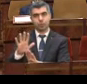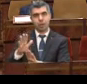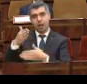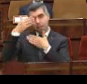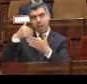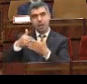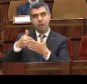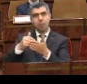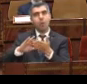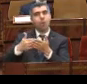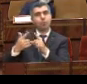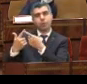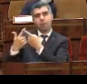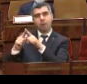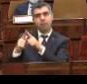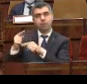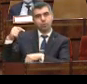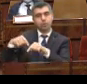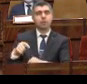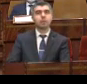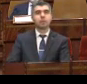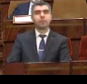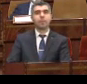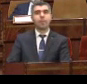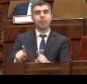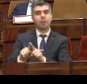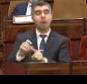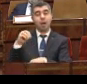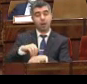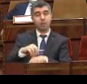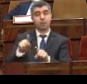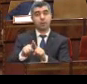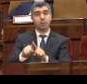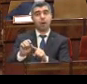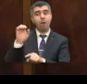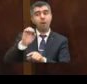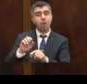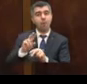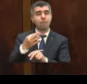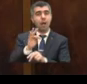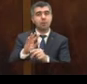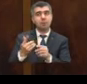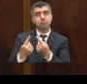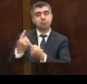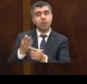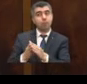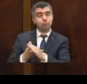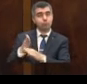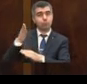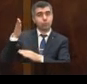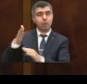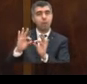المغاربة كيفما كانت وضعيتهم، وكذا الأجانب المقيمين بالمغرب والمتواجدين بالخارج سبب من الأسباب، وكذا